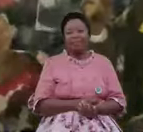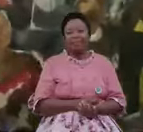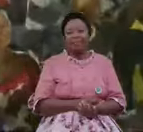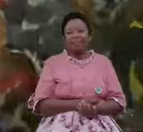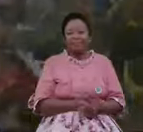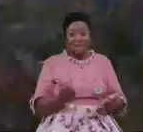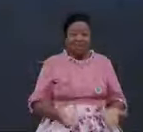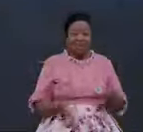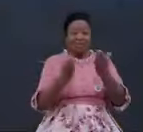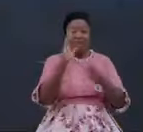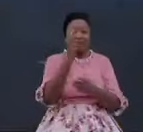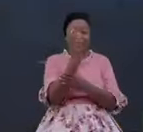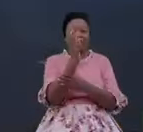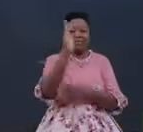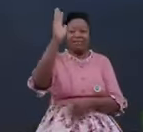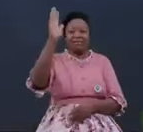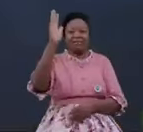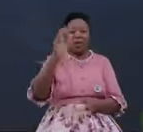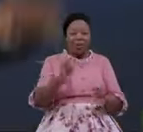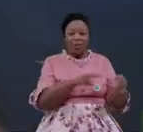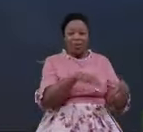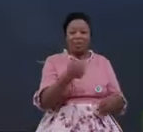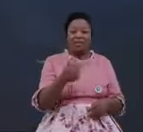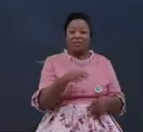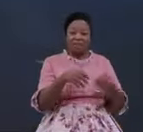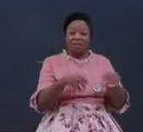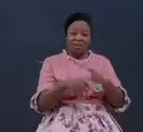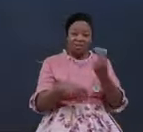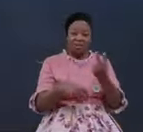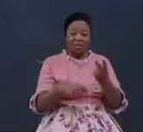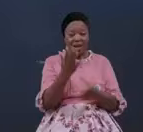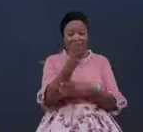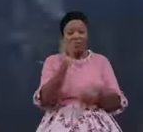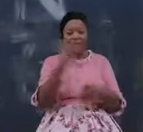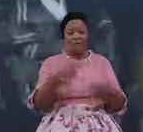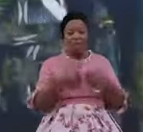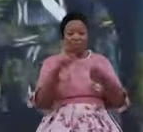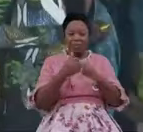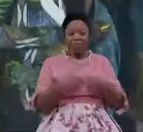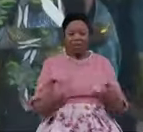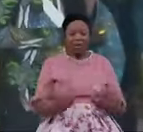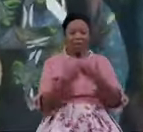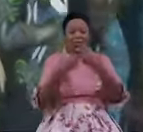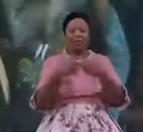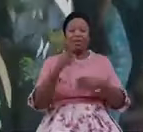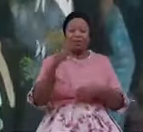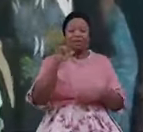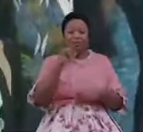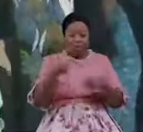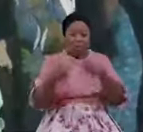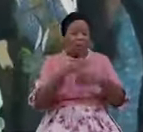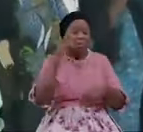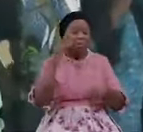jésus-chist levez une main imposez-vous l'autre main là où vous avez le